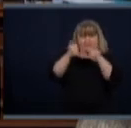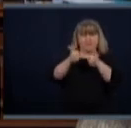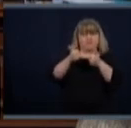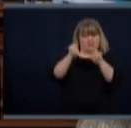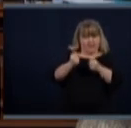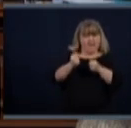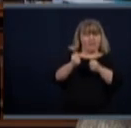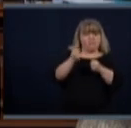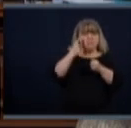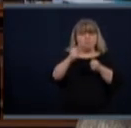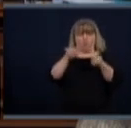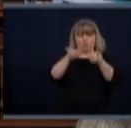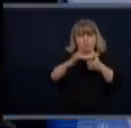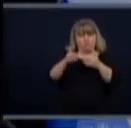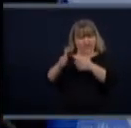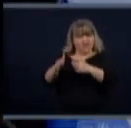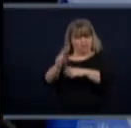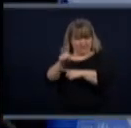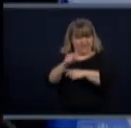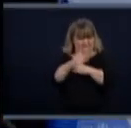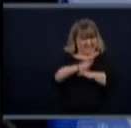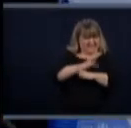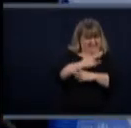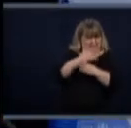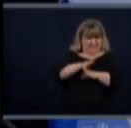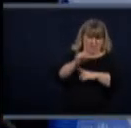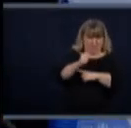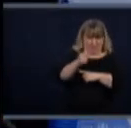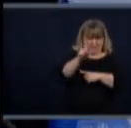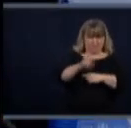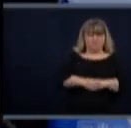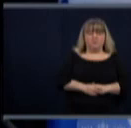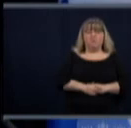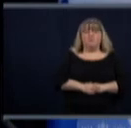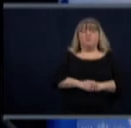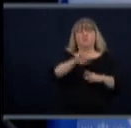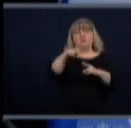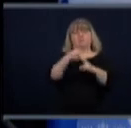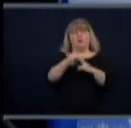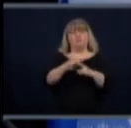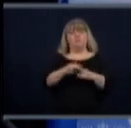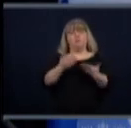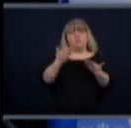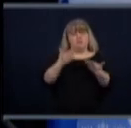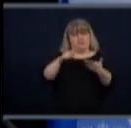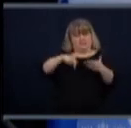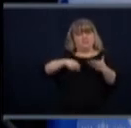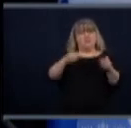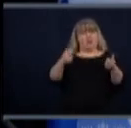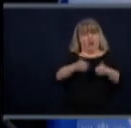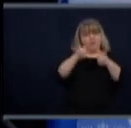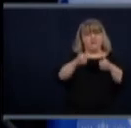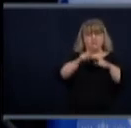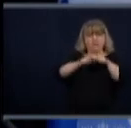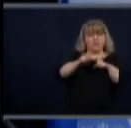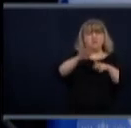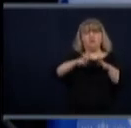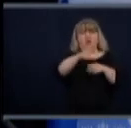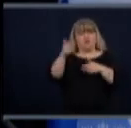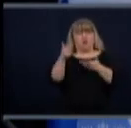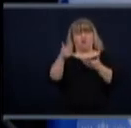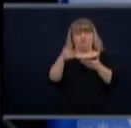il faut comprendre que le Québec a quand même testé plus que beaucoup d'autres endroits, mais on a eu nos difficultés, on ne se le cachera pas, ne serait-ce qu'avec